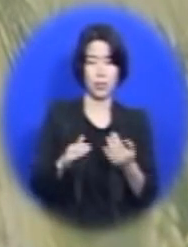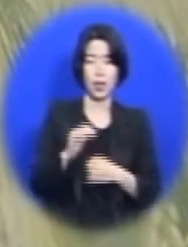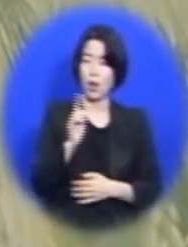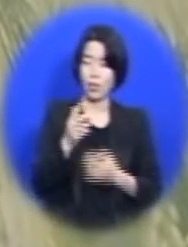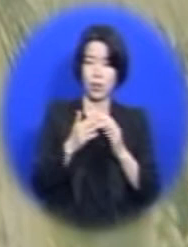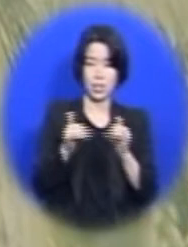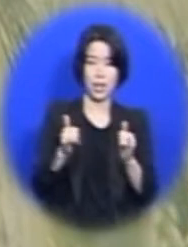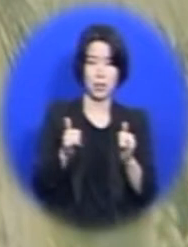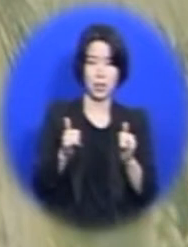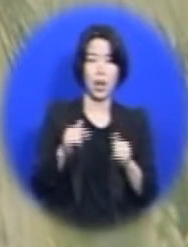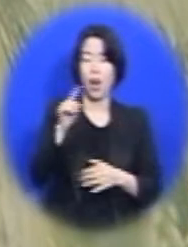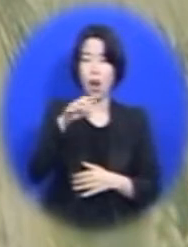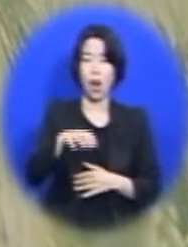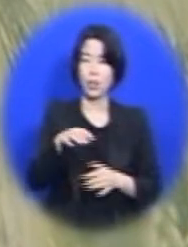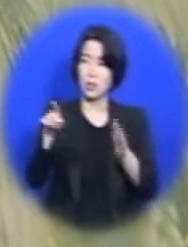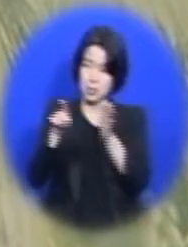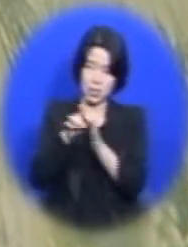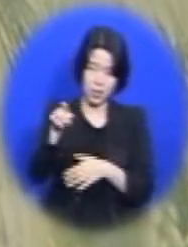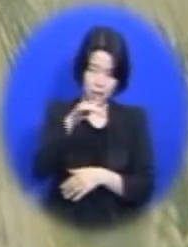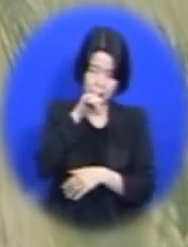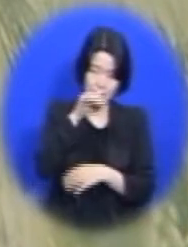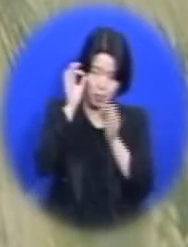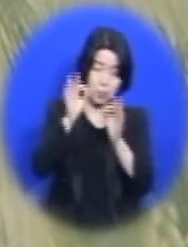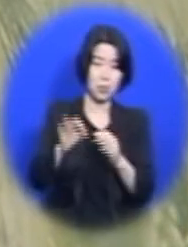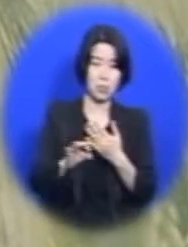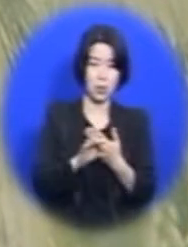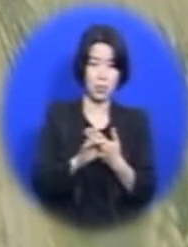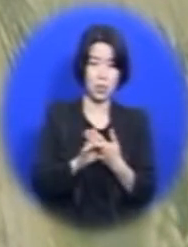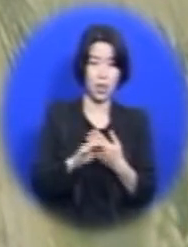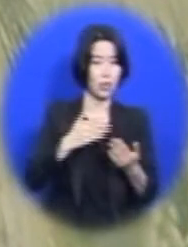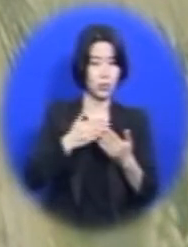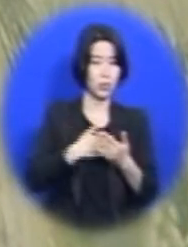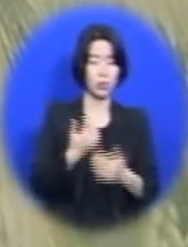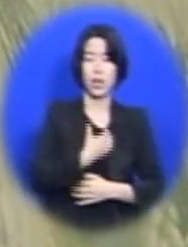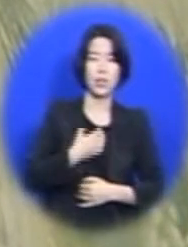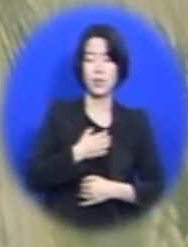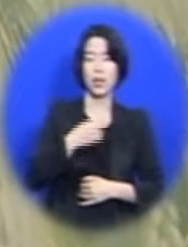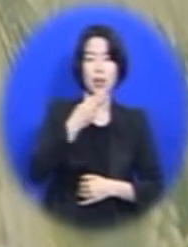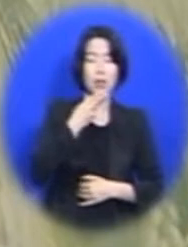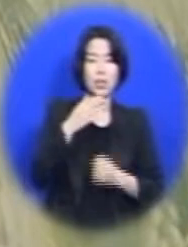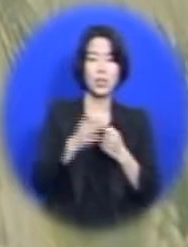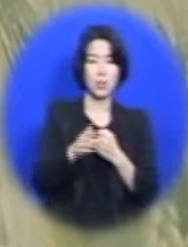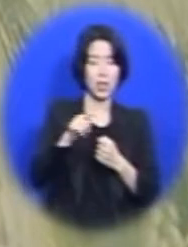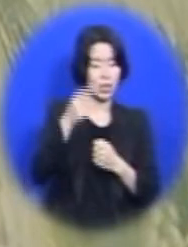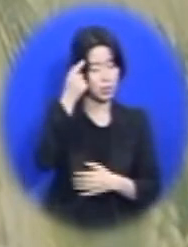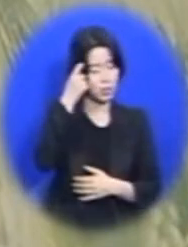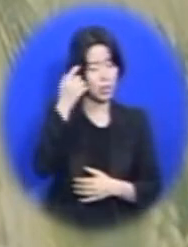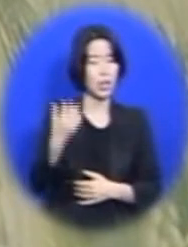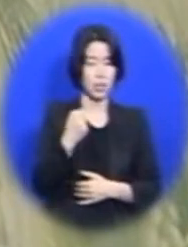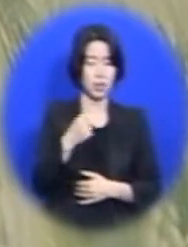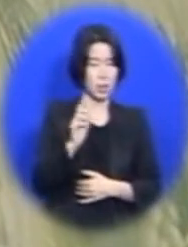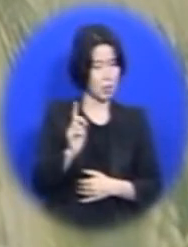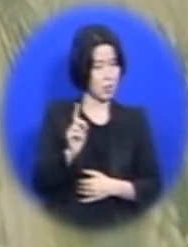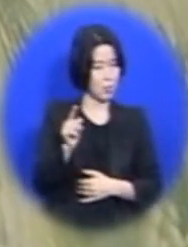사람이 어딘가 믿는 데가 있어 보이면 두려움과 염려가 없으니까 그런 생각을 하게 되는 거예요. 어디